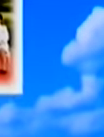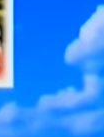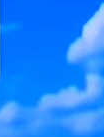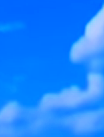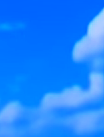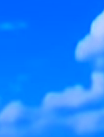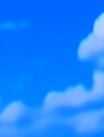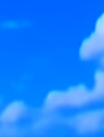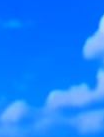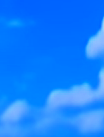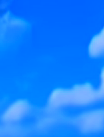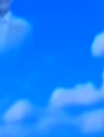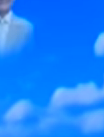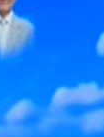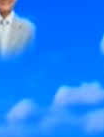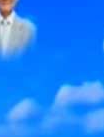ท